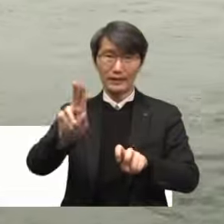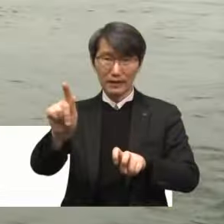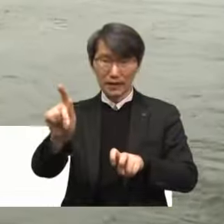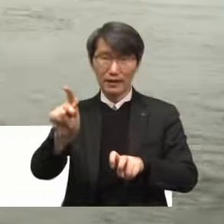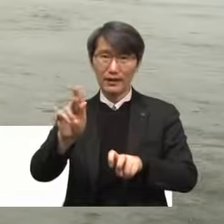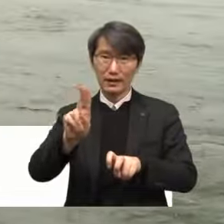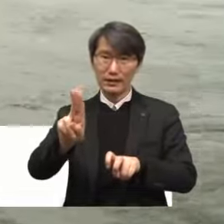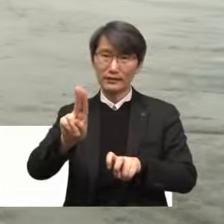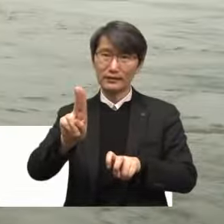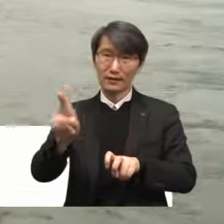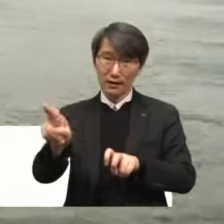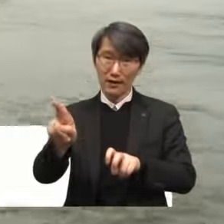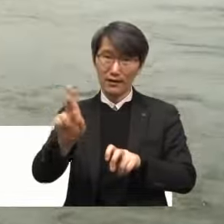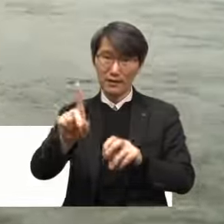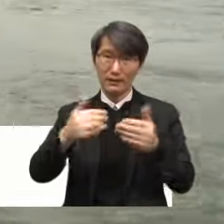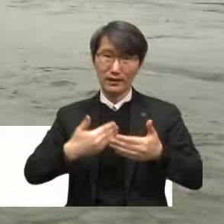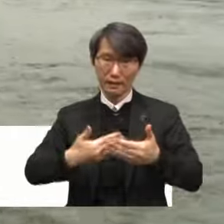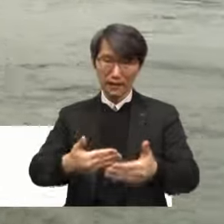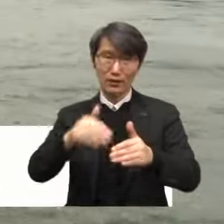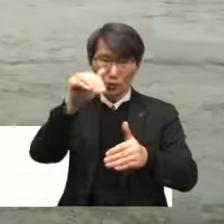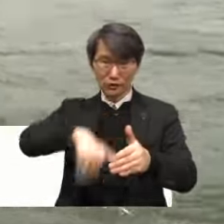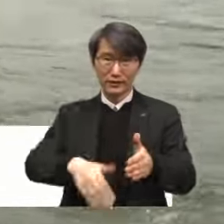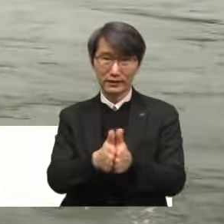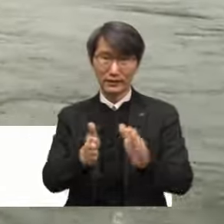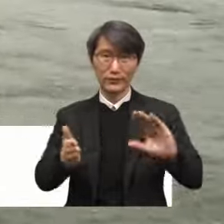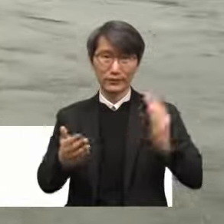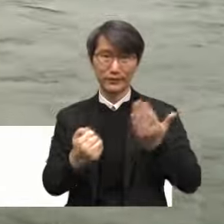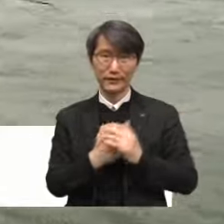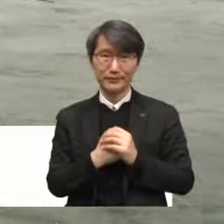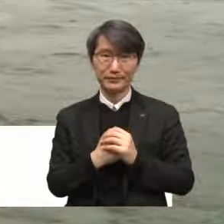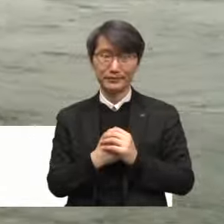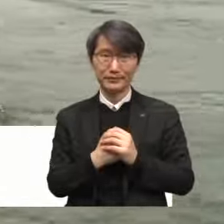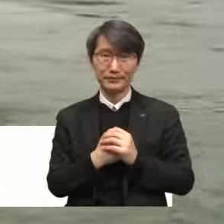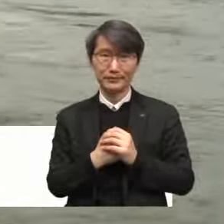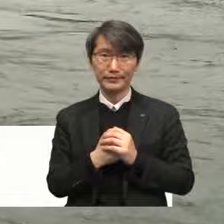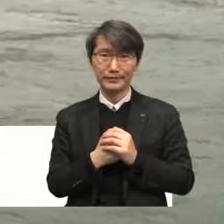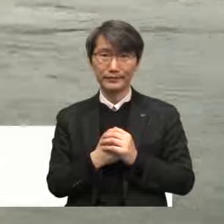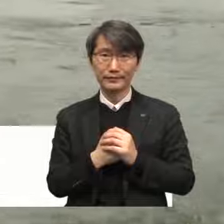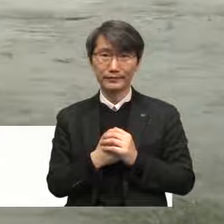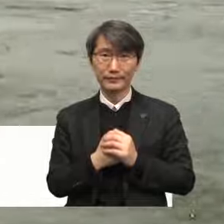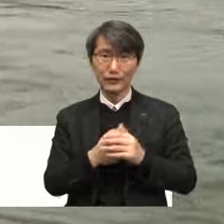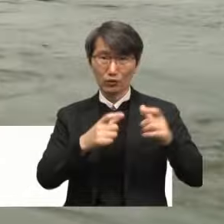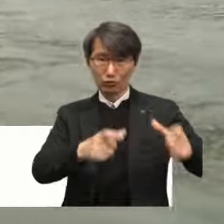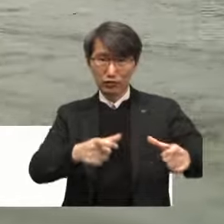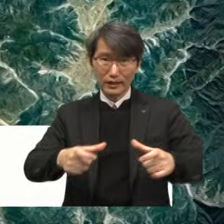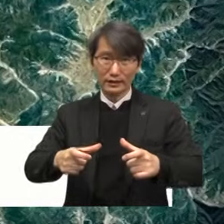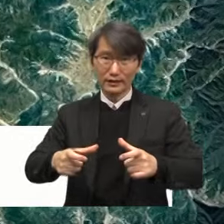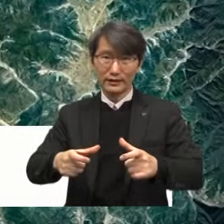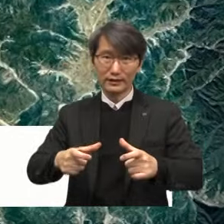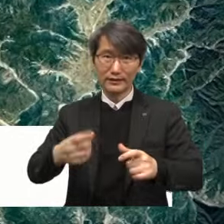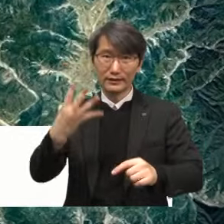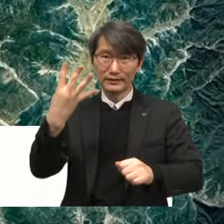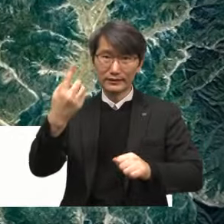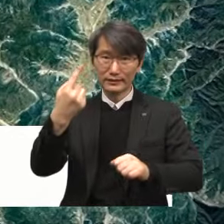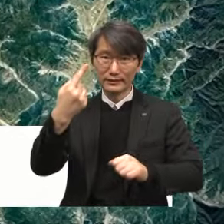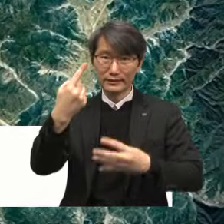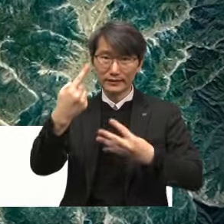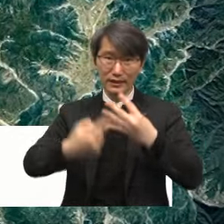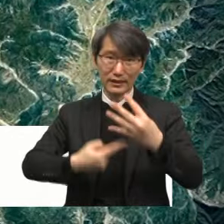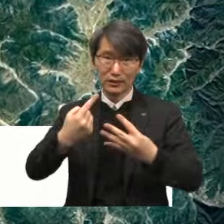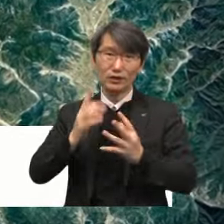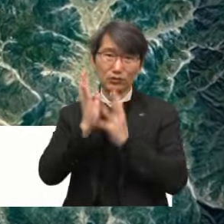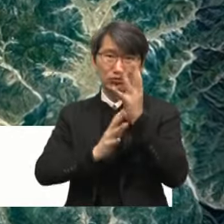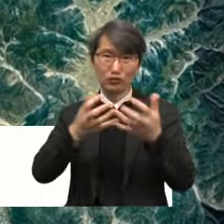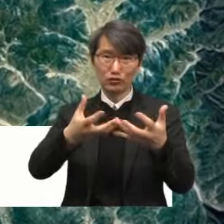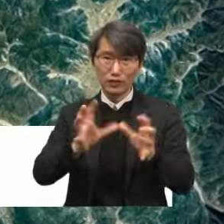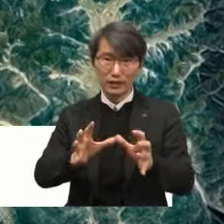등을 잇는 1단계 구간의 운항을 시작할 계획이라고 밝혔습니다 해당 구간은 사계절 식물원인 이화원